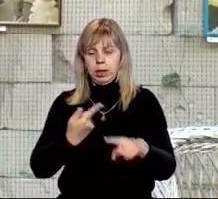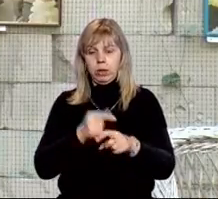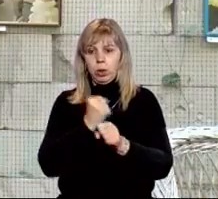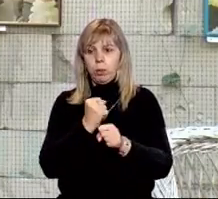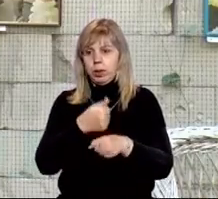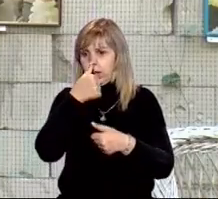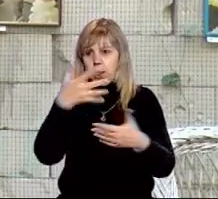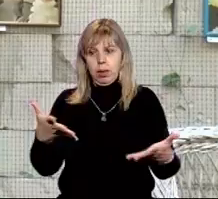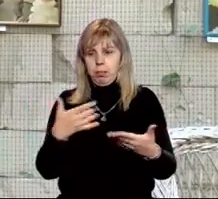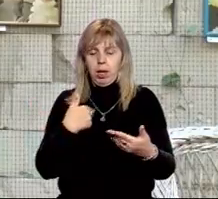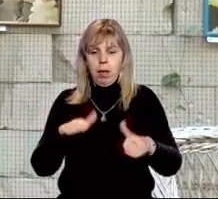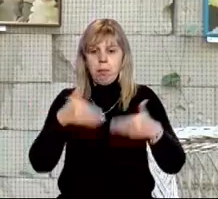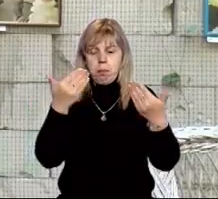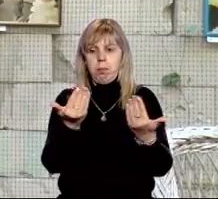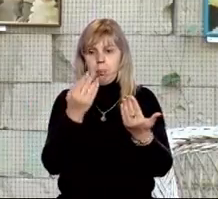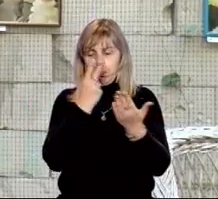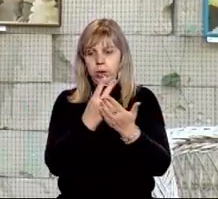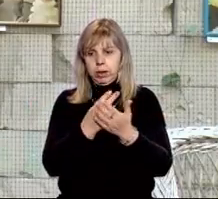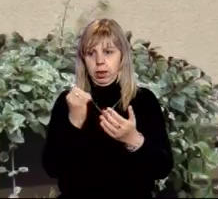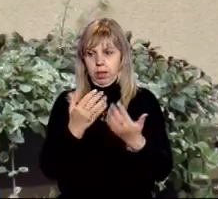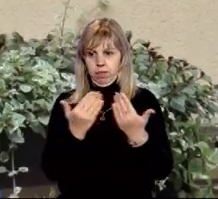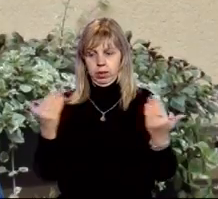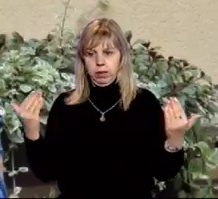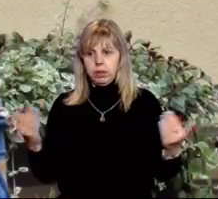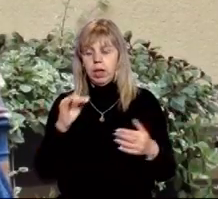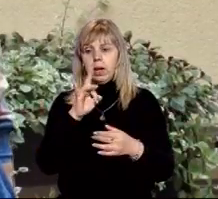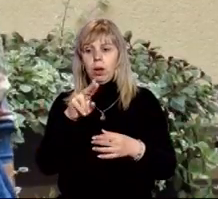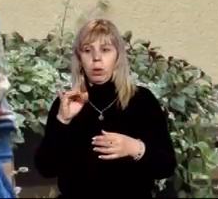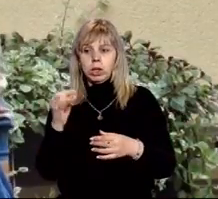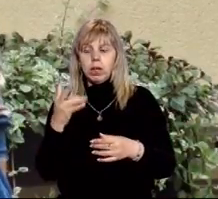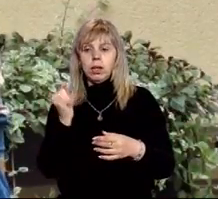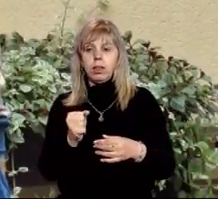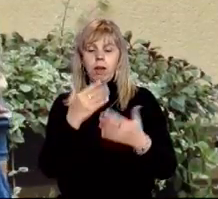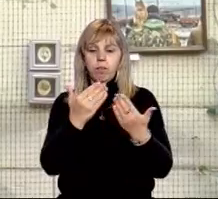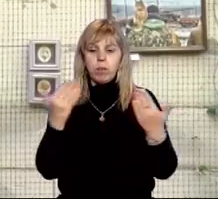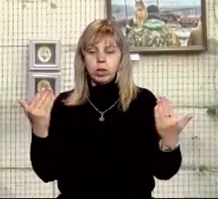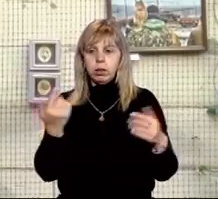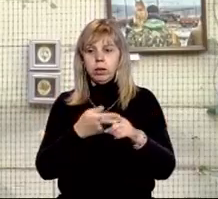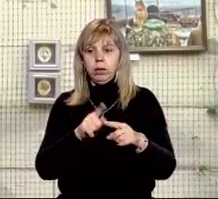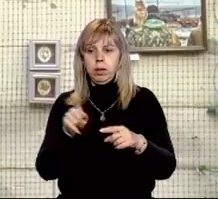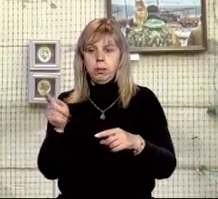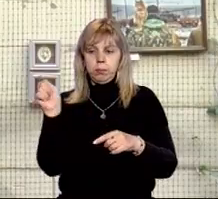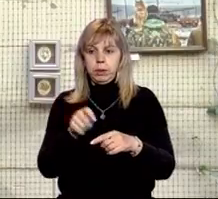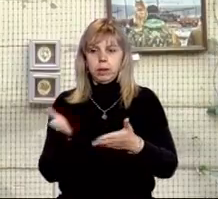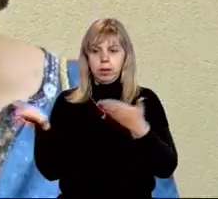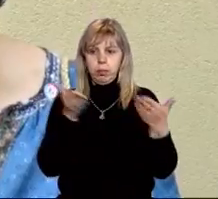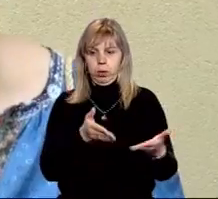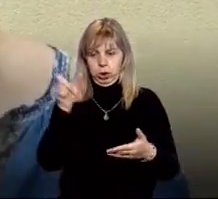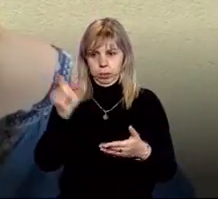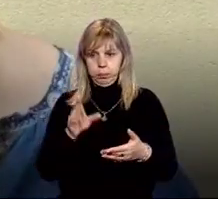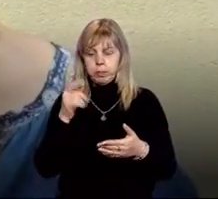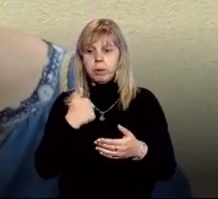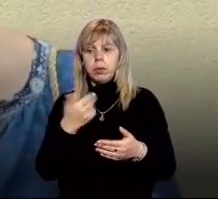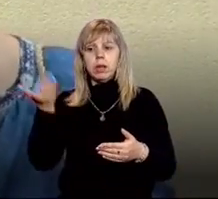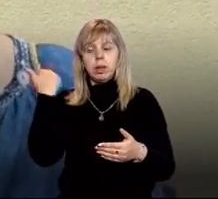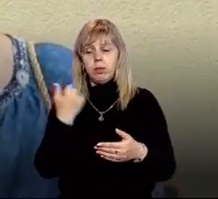я не міг не представити на місцевій виставці. Ірина Лукашенко на фотовиставку «Поза тим» прийшла за запрошенням автора. Мені